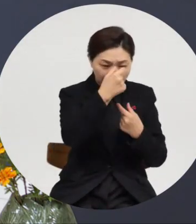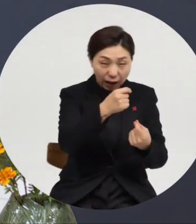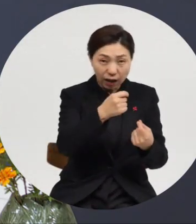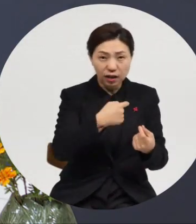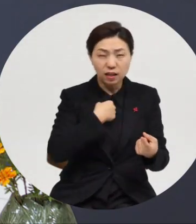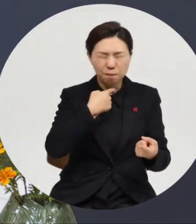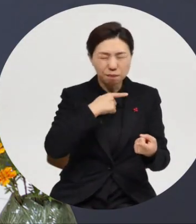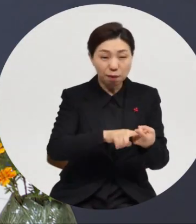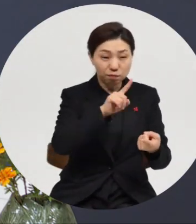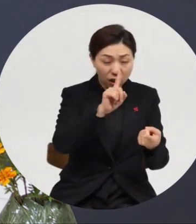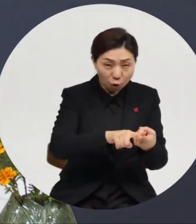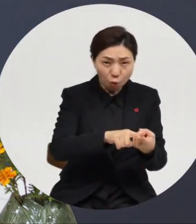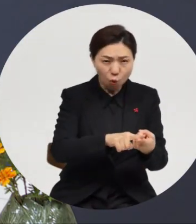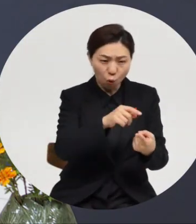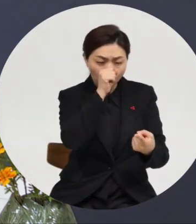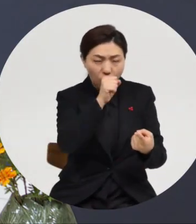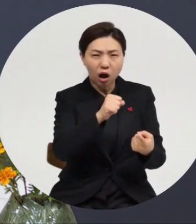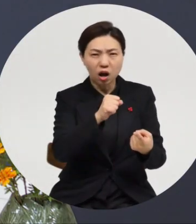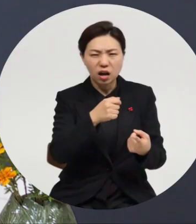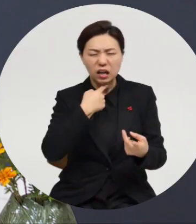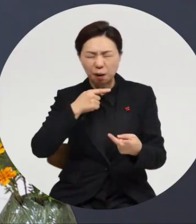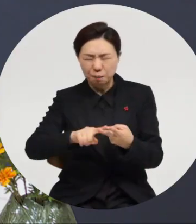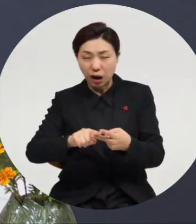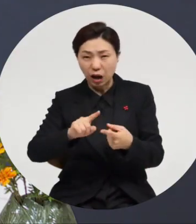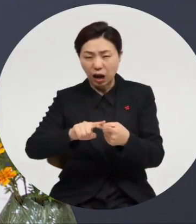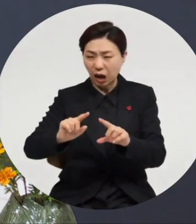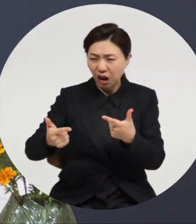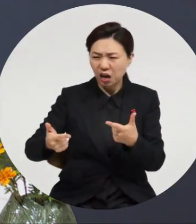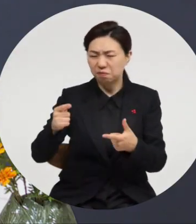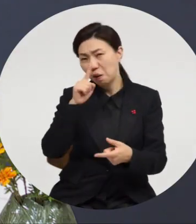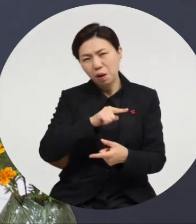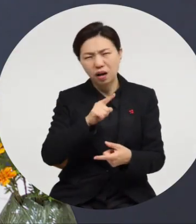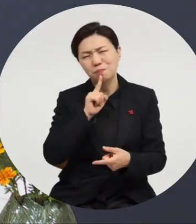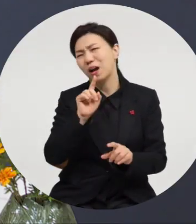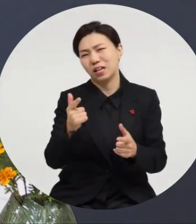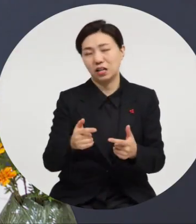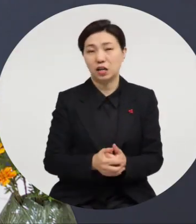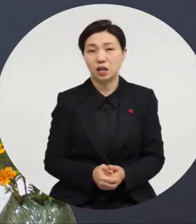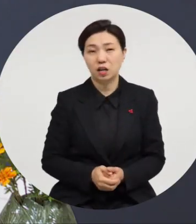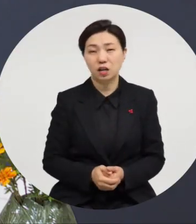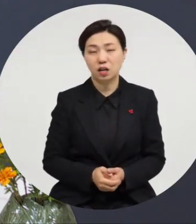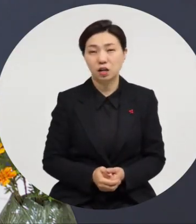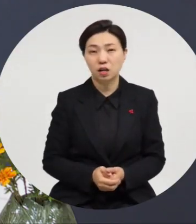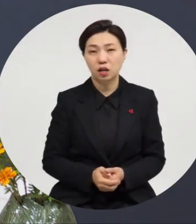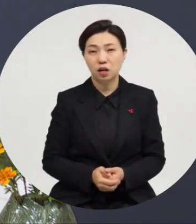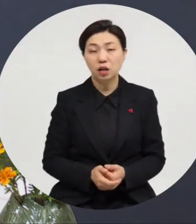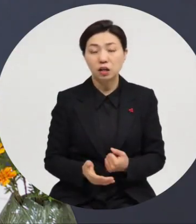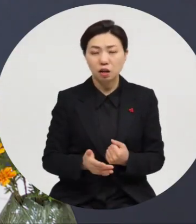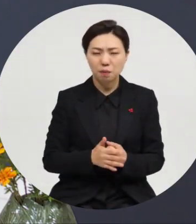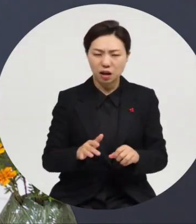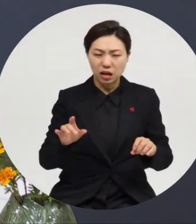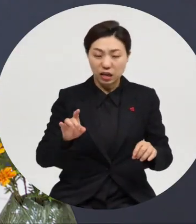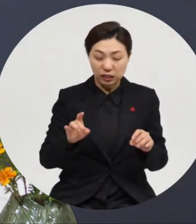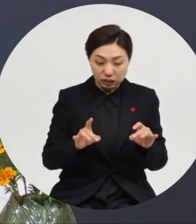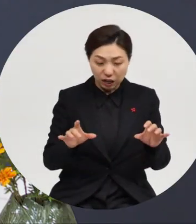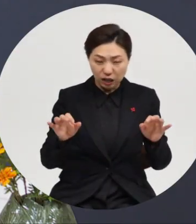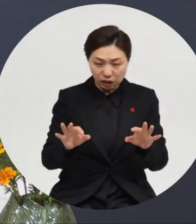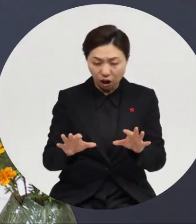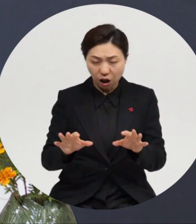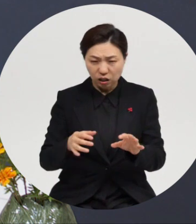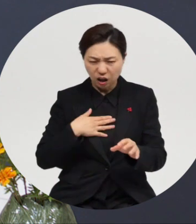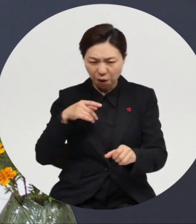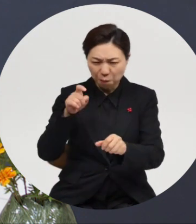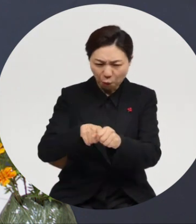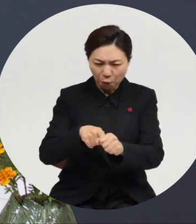괴롭게 살아가고 의도를 내려놓고 원래 농사 짓는다 하는 큰 의도는 있지만